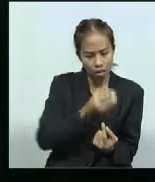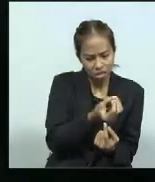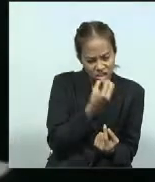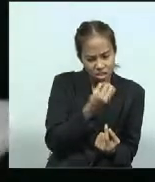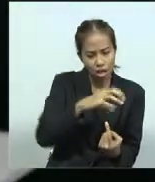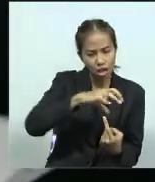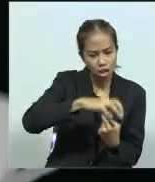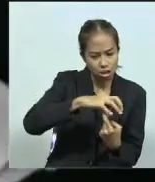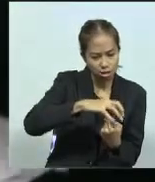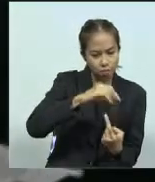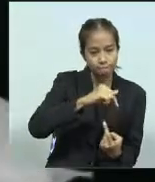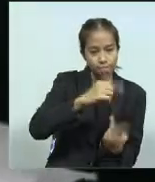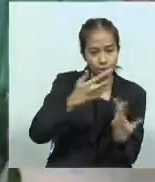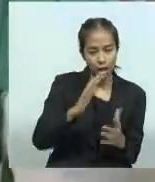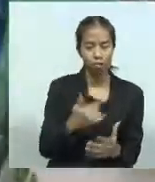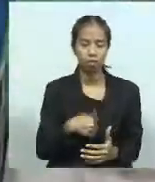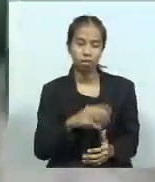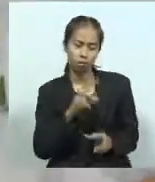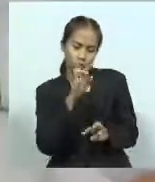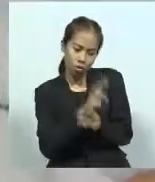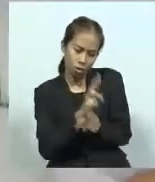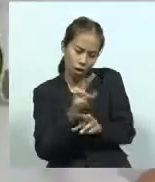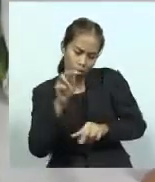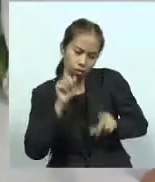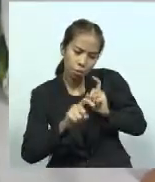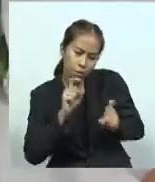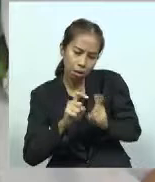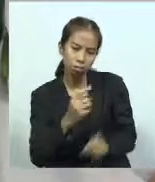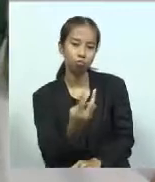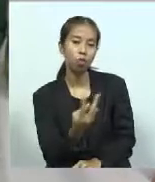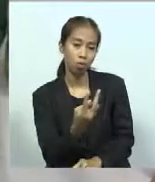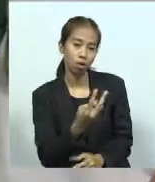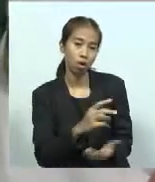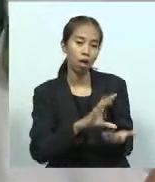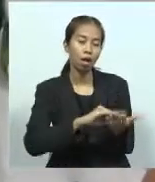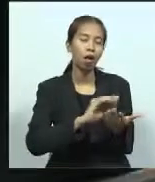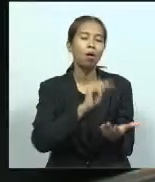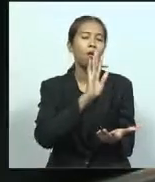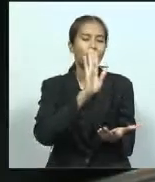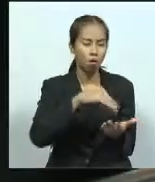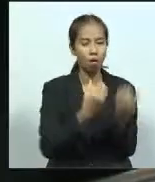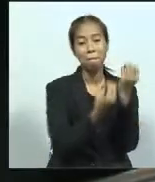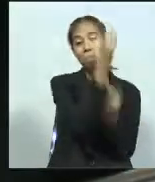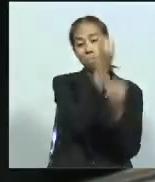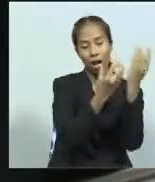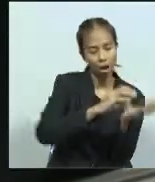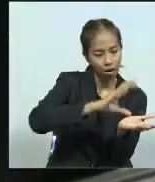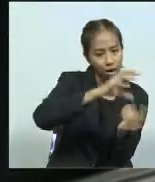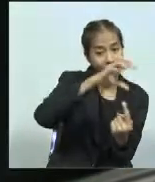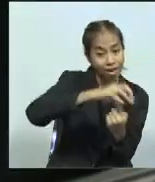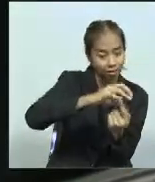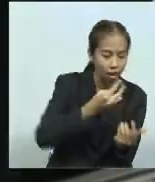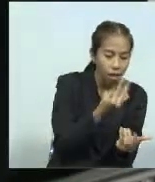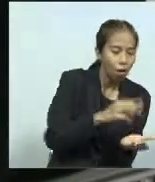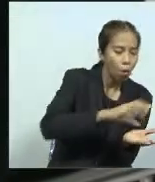ปและได้รับการรักษาซักถามประวัติแล้วก็พบว่าทั้งสองคนไปเก็บเห็ดป่าสีขาวชนิดหนึ่งนำมาปรุงอ